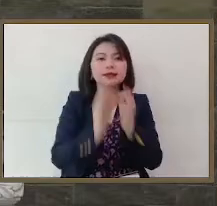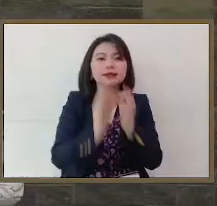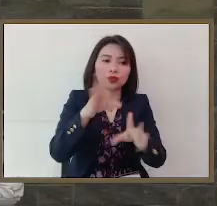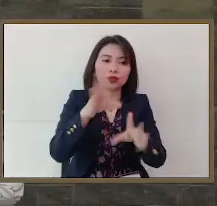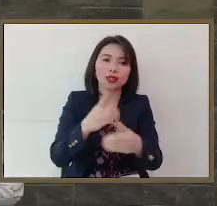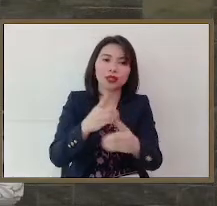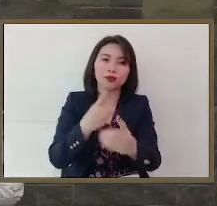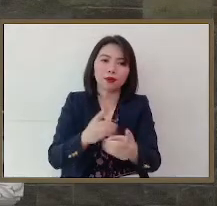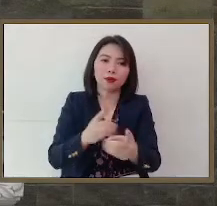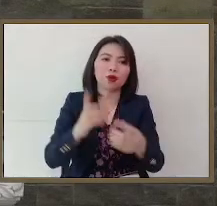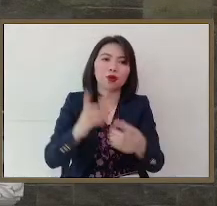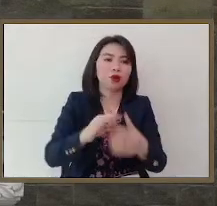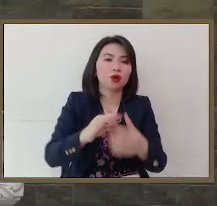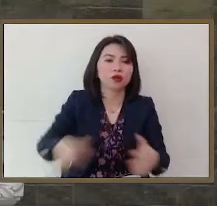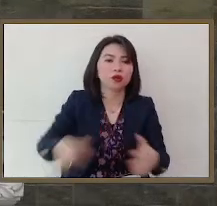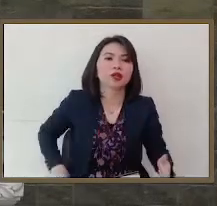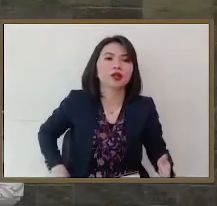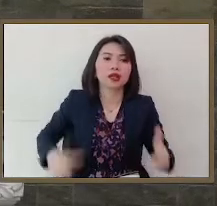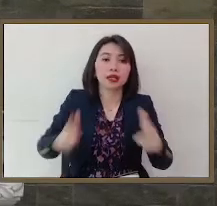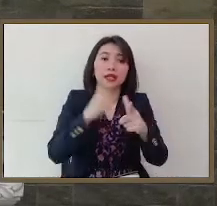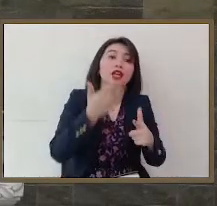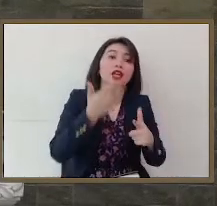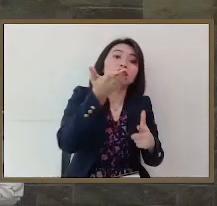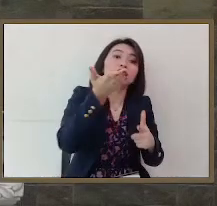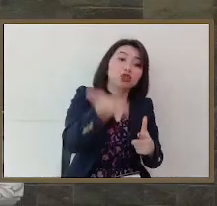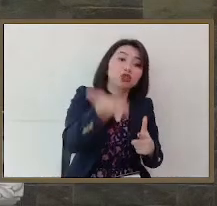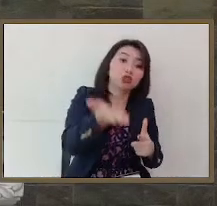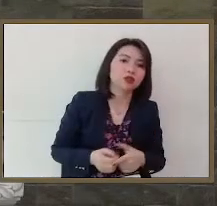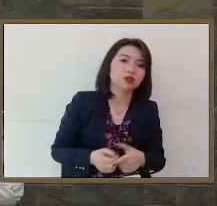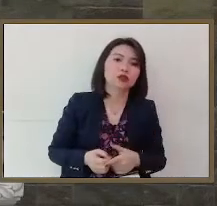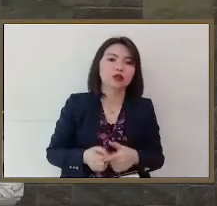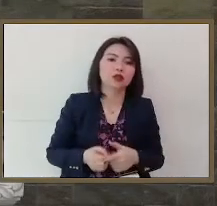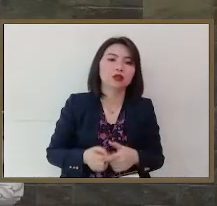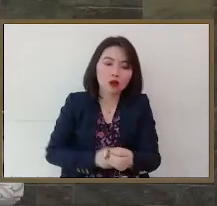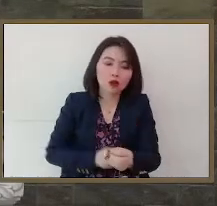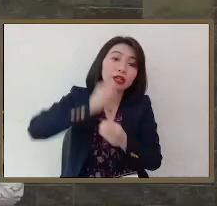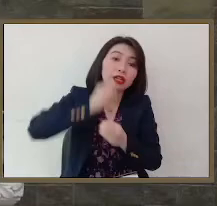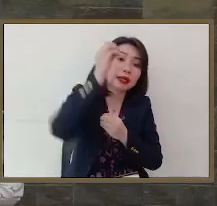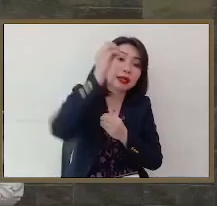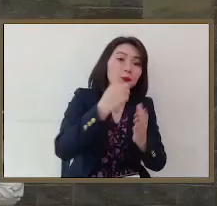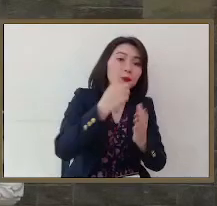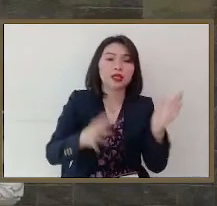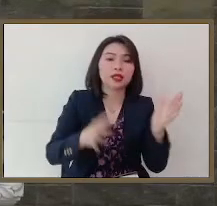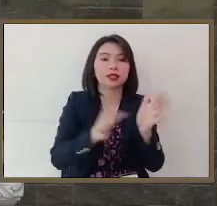then you must overcome what the Lord Jesus Christ overcame.